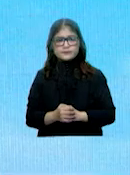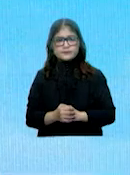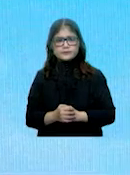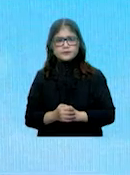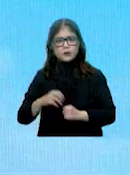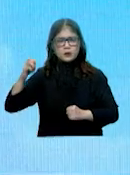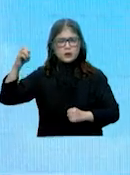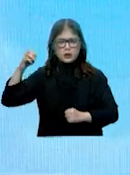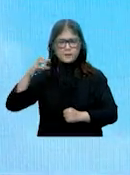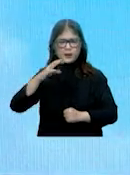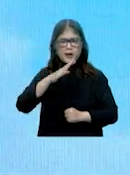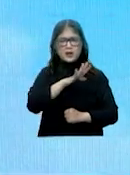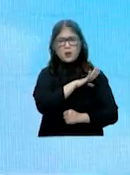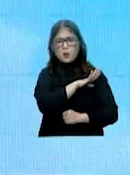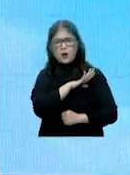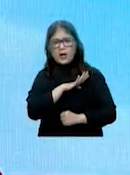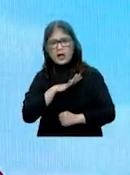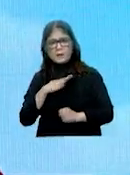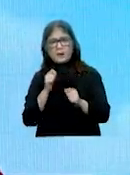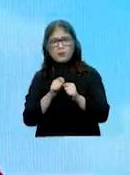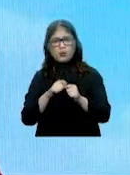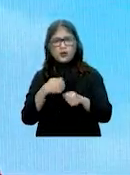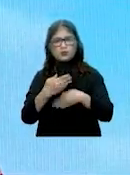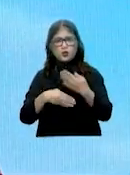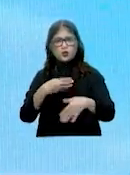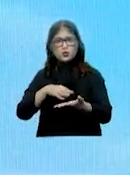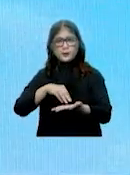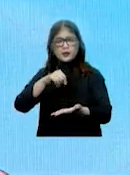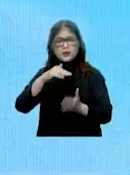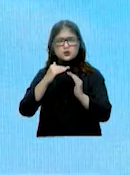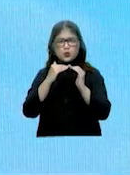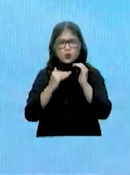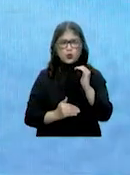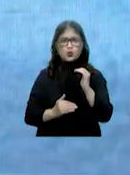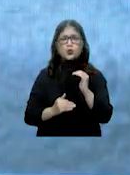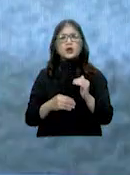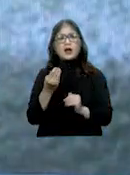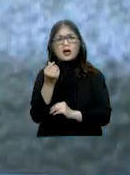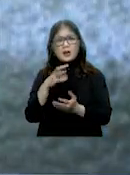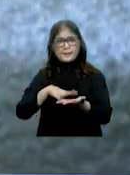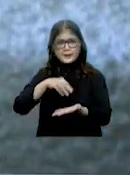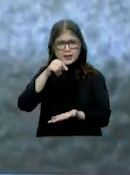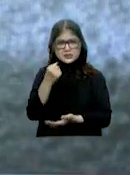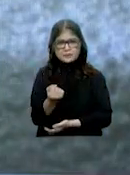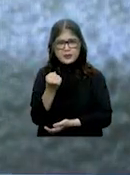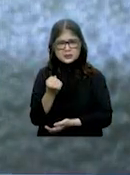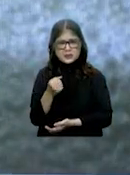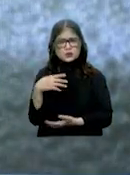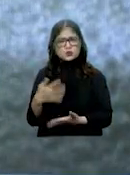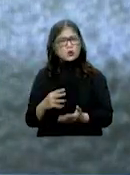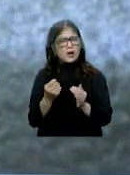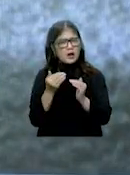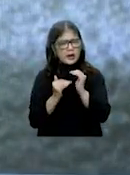pemirsa kemarau panjang mengakibatkan produksi beras akhirnya turun dan imbasnya harga beras di pasaran pun terkerek naik